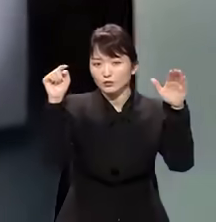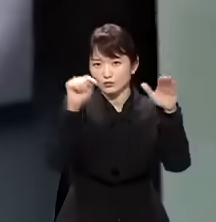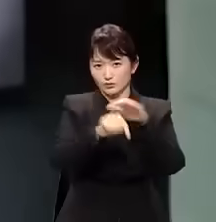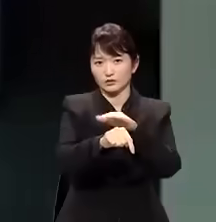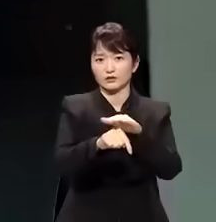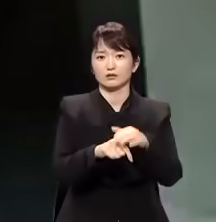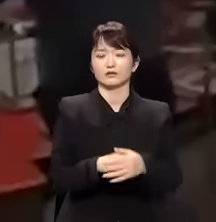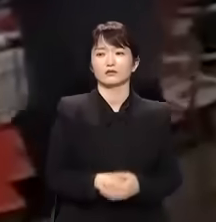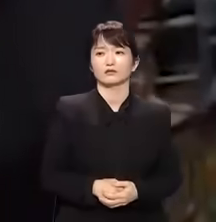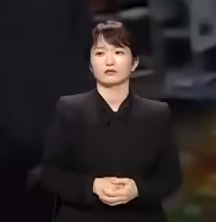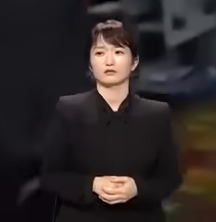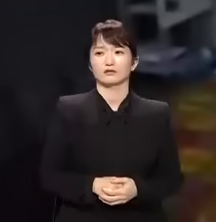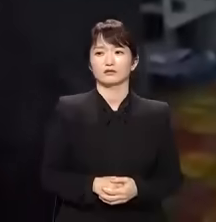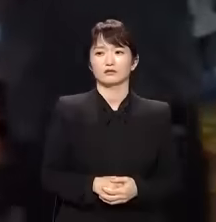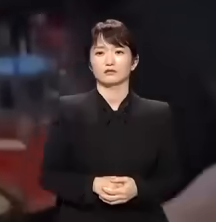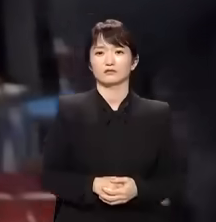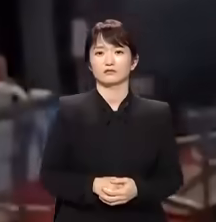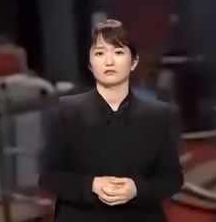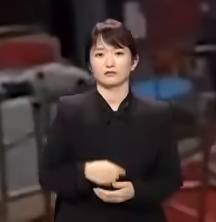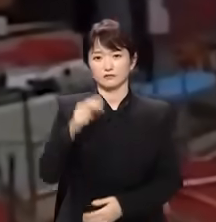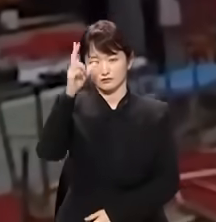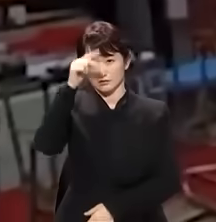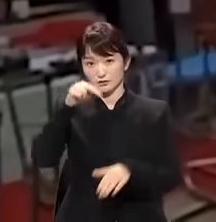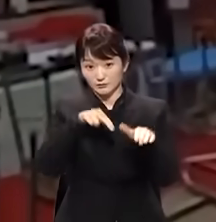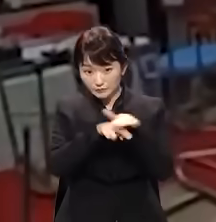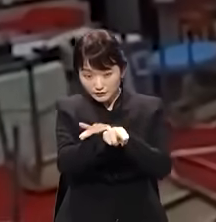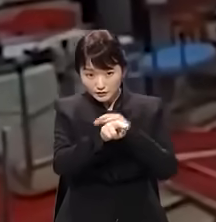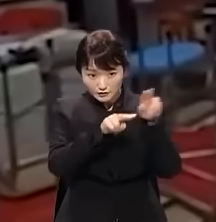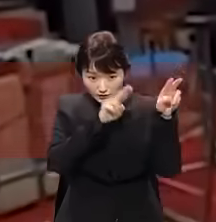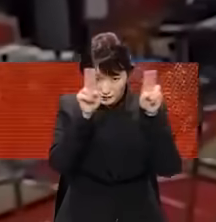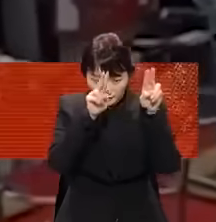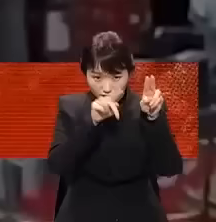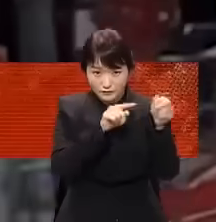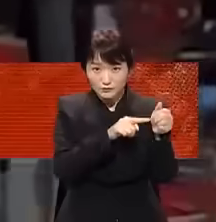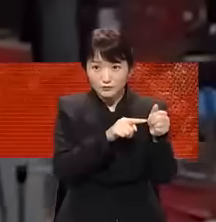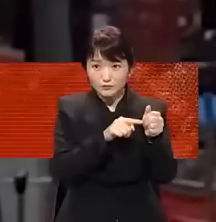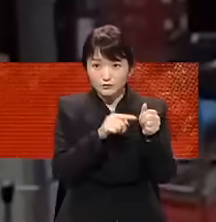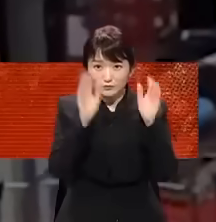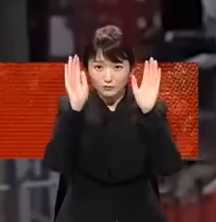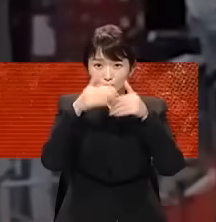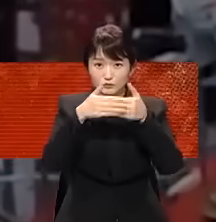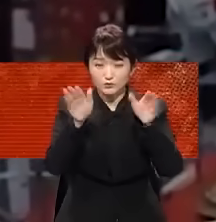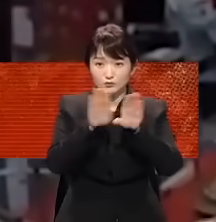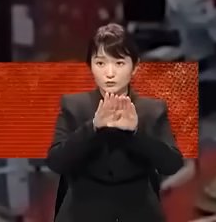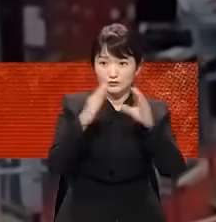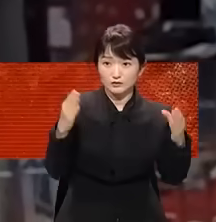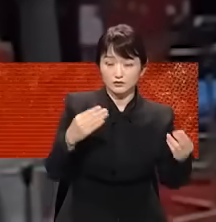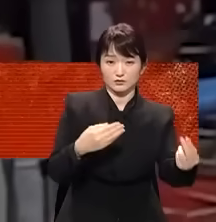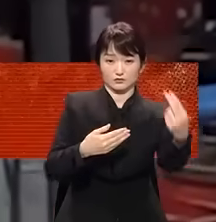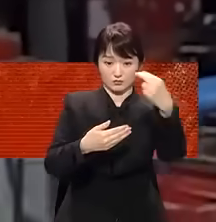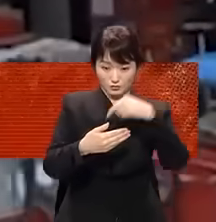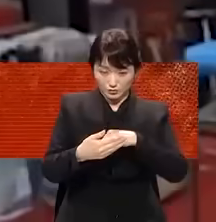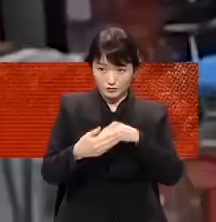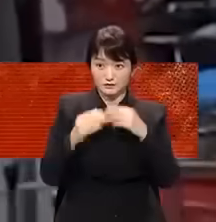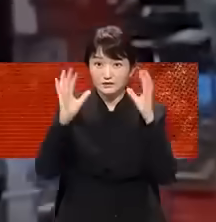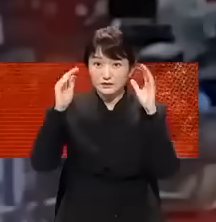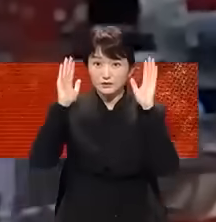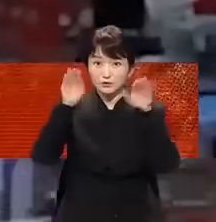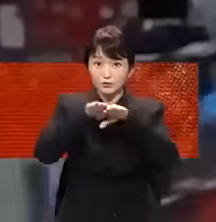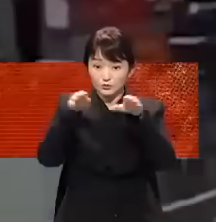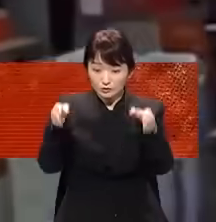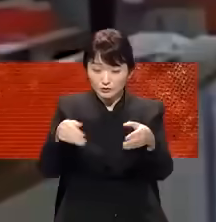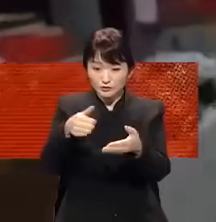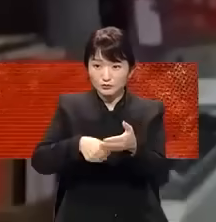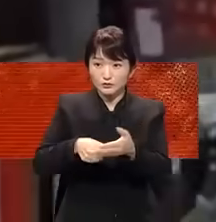겁니다 어이 경찰들을 피해 달리던이 사슴 교실 문도 벌컥 열고 들어갔습니다 그리고 아이들의 책상과